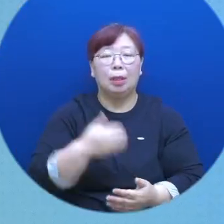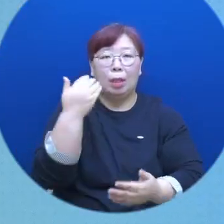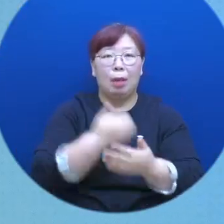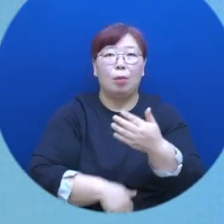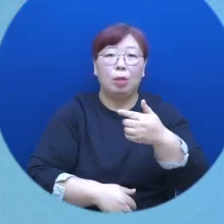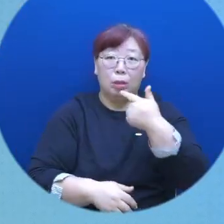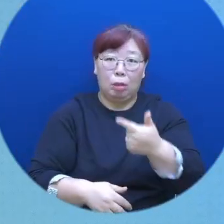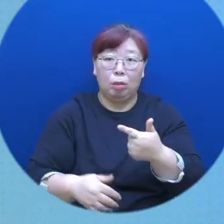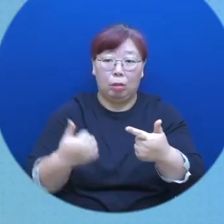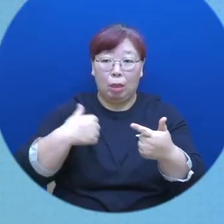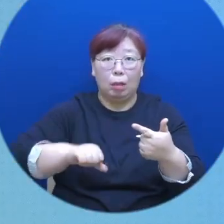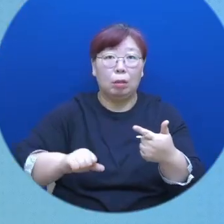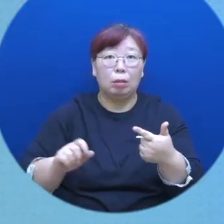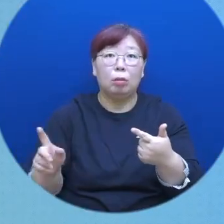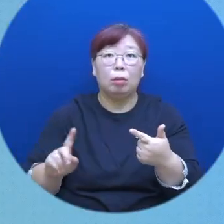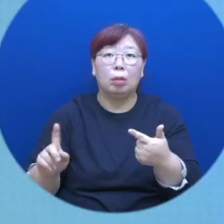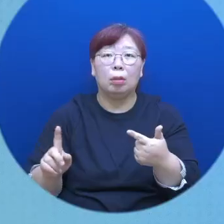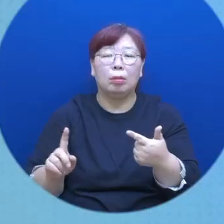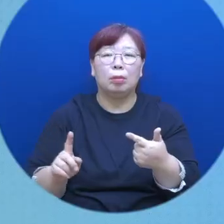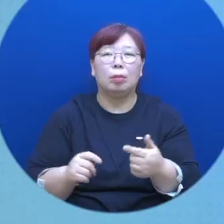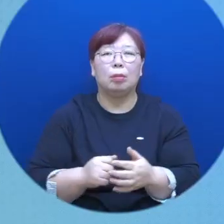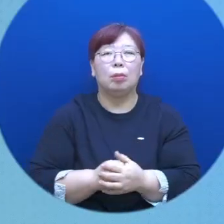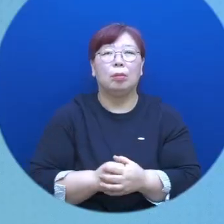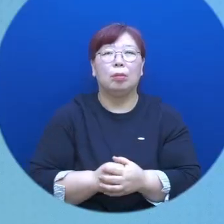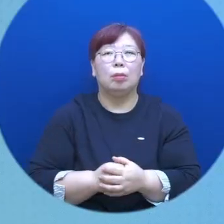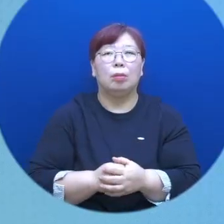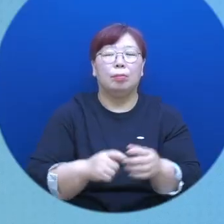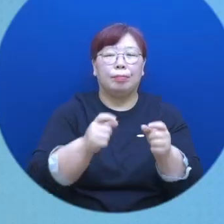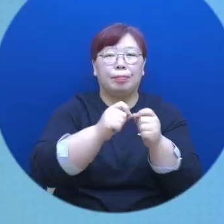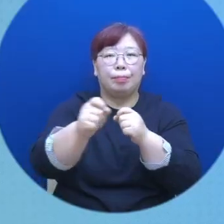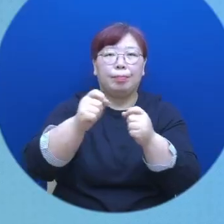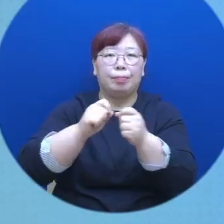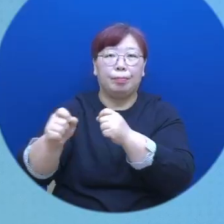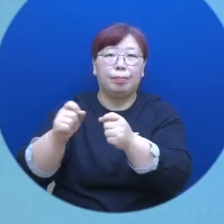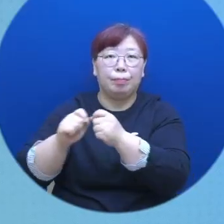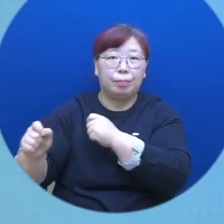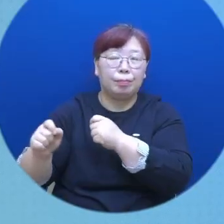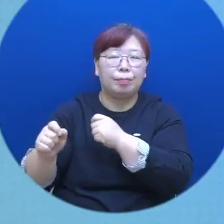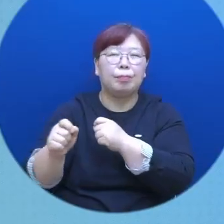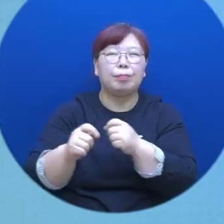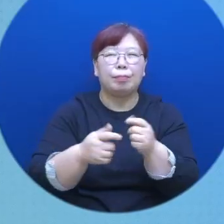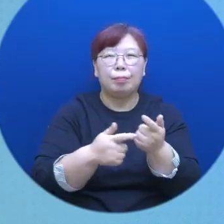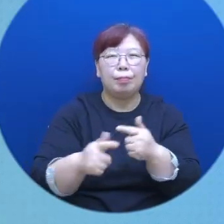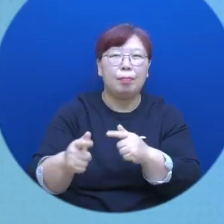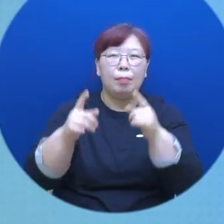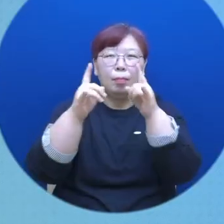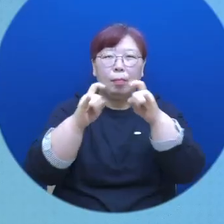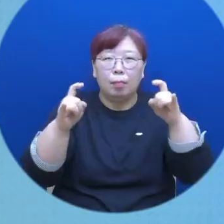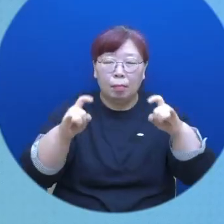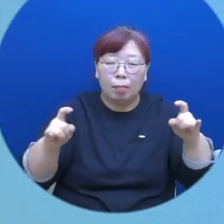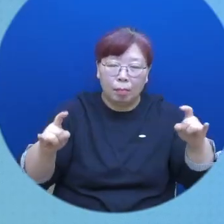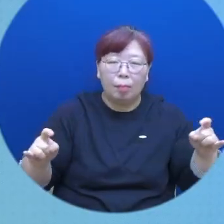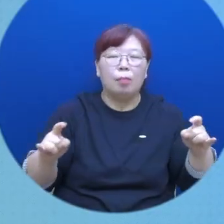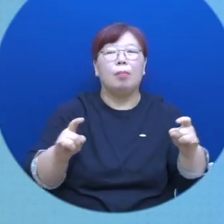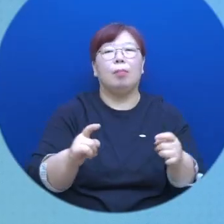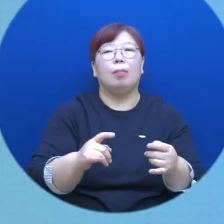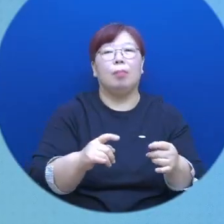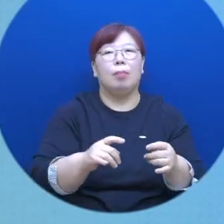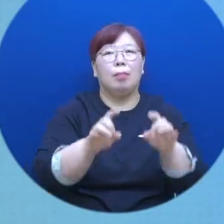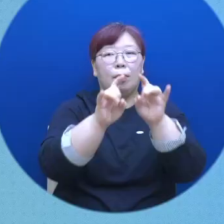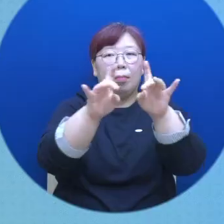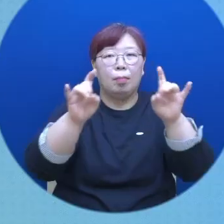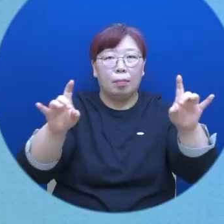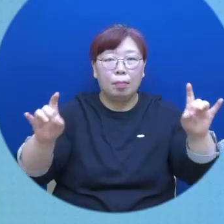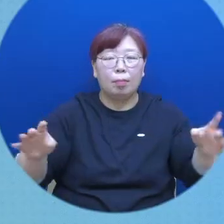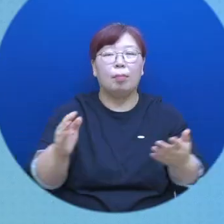아들은 어떻게 했을까? 지방의 여러 성읍들 한 성 한 성들을 그